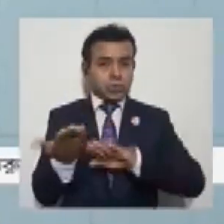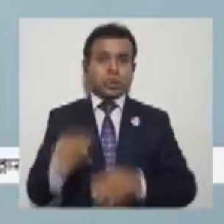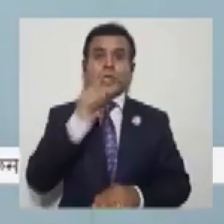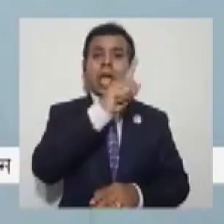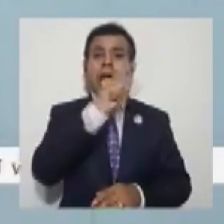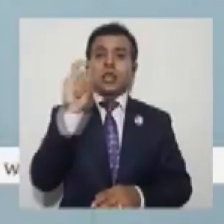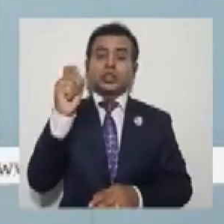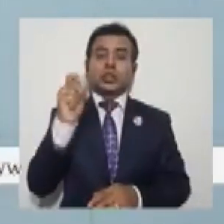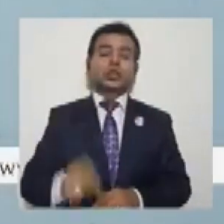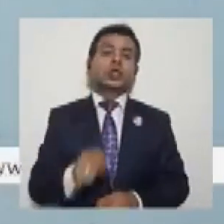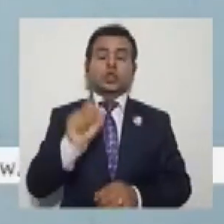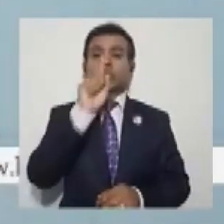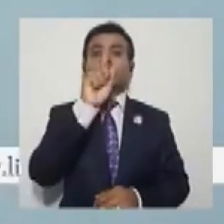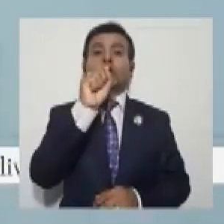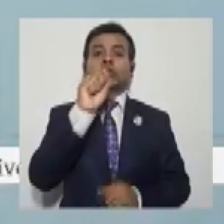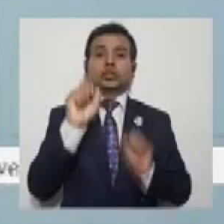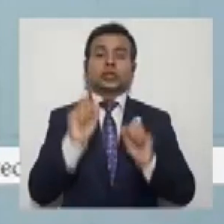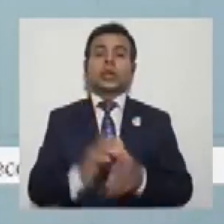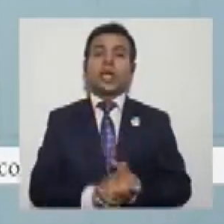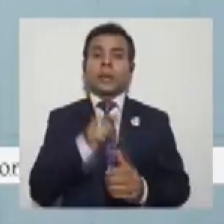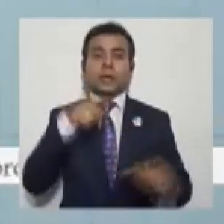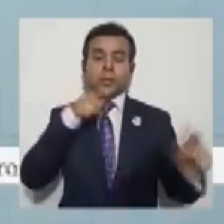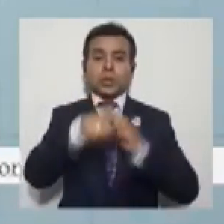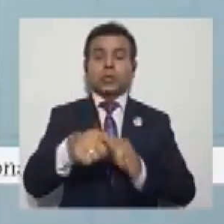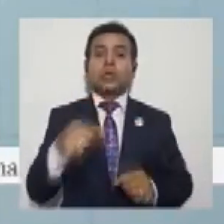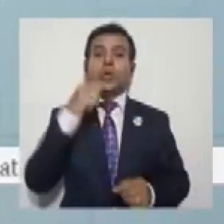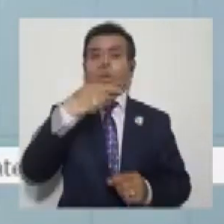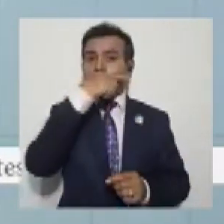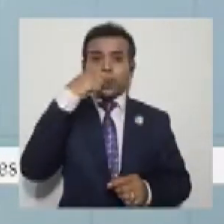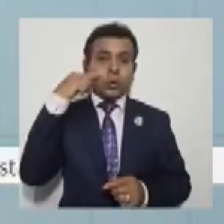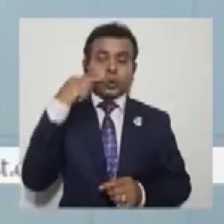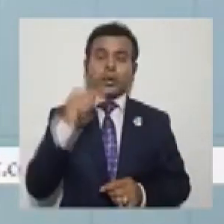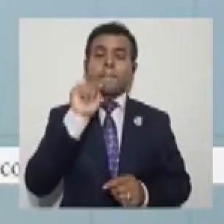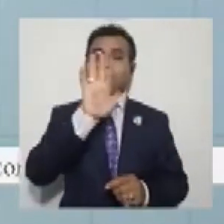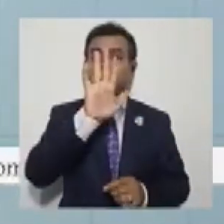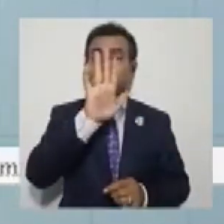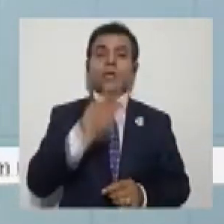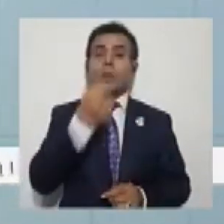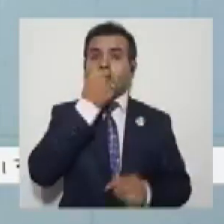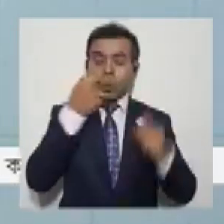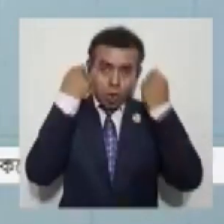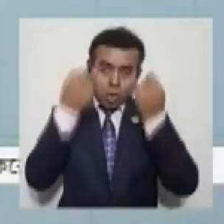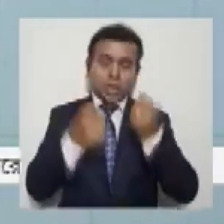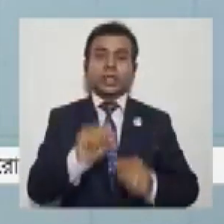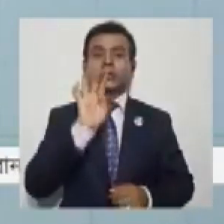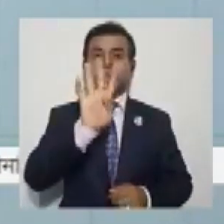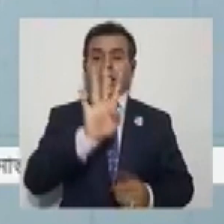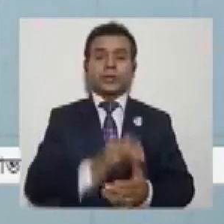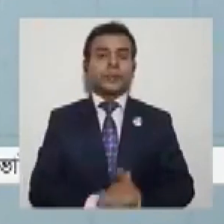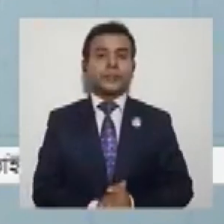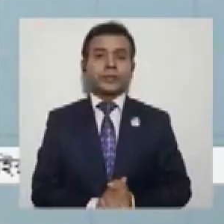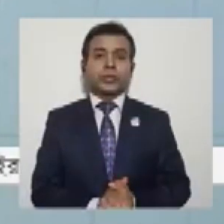4 জন, এবং তাদের বয়স যদি আমরা বিশ্লেষণ করি তাহলে